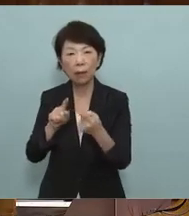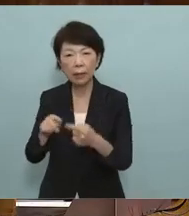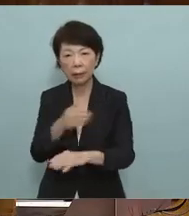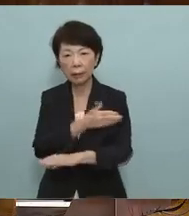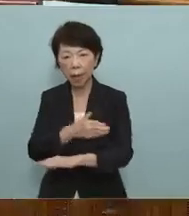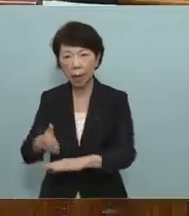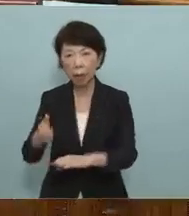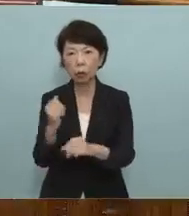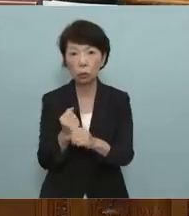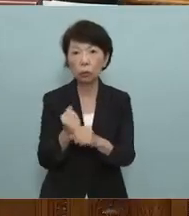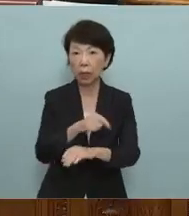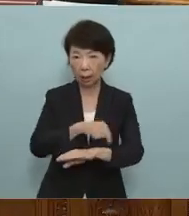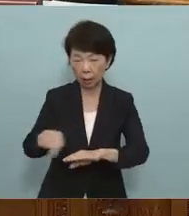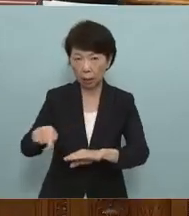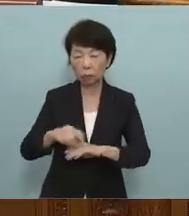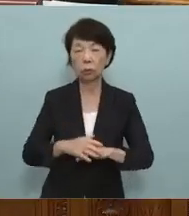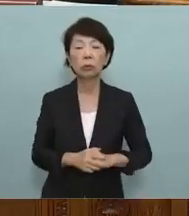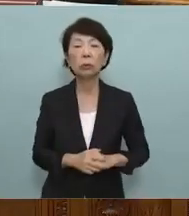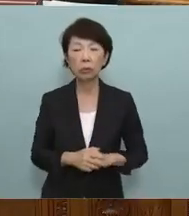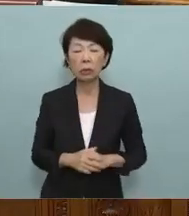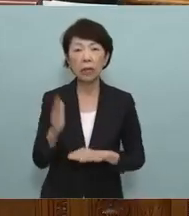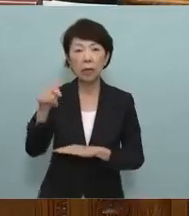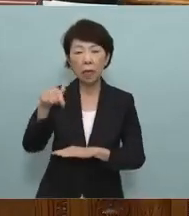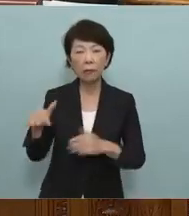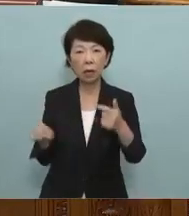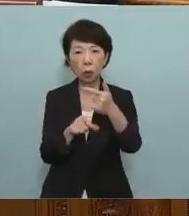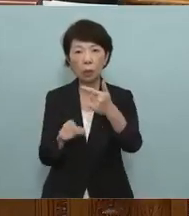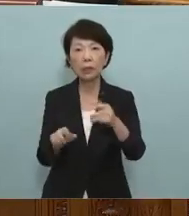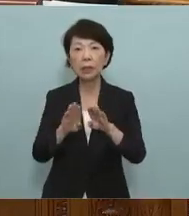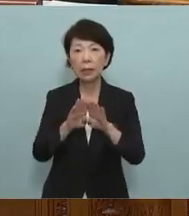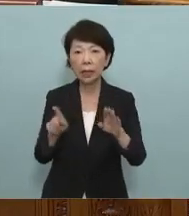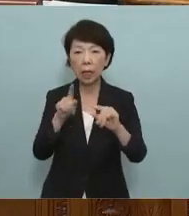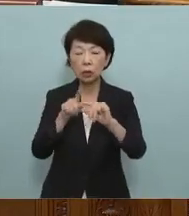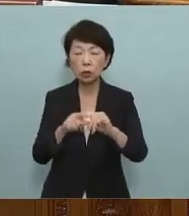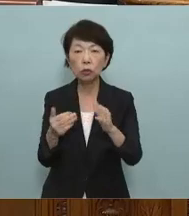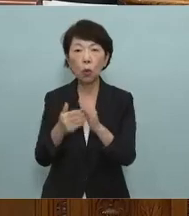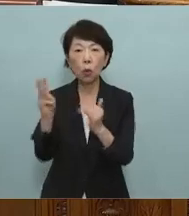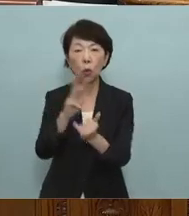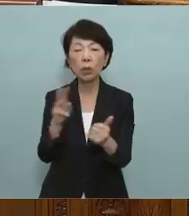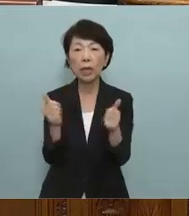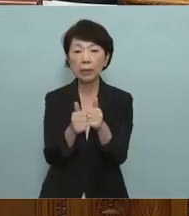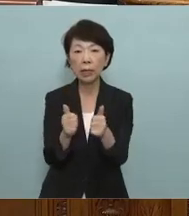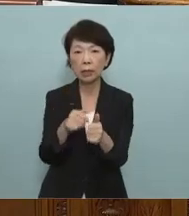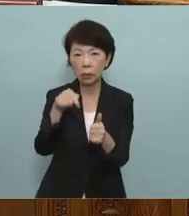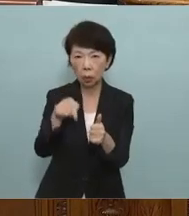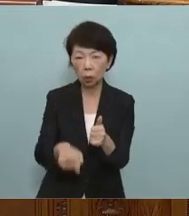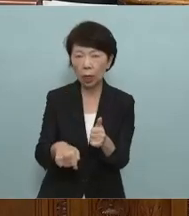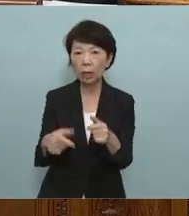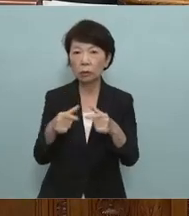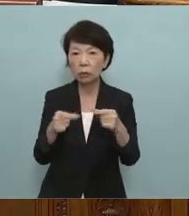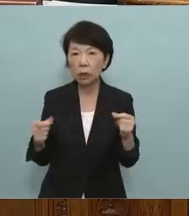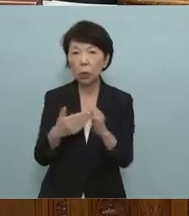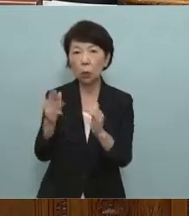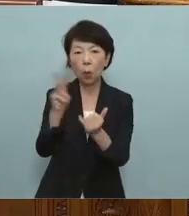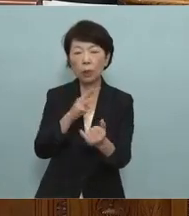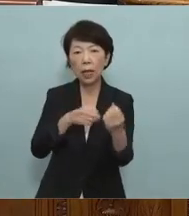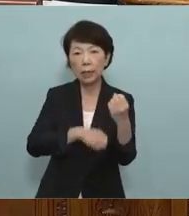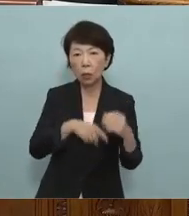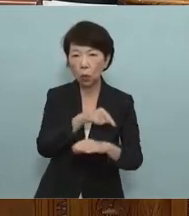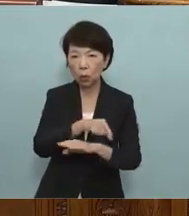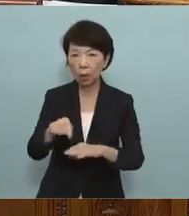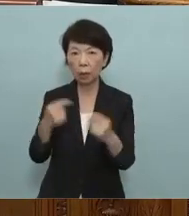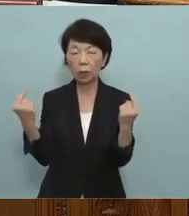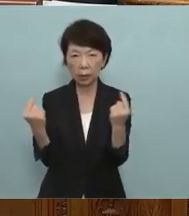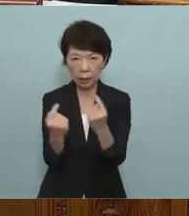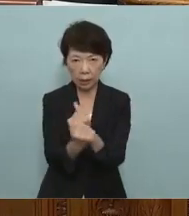です。これを受け、政府は6月に開催した中央防災会議において、国の防災基本計画を改